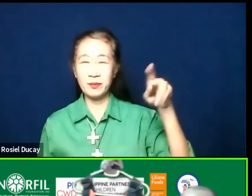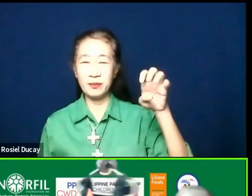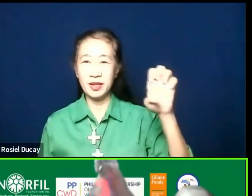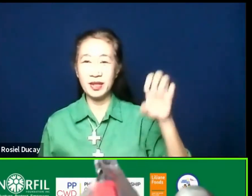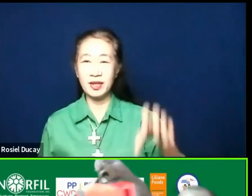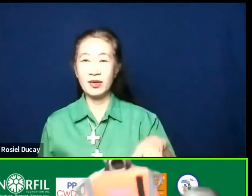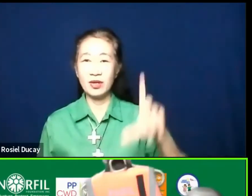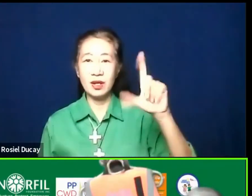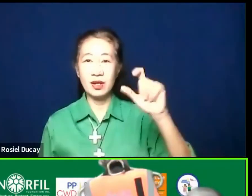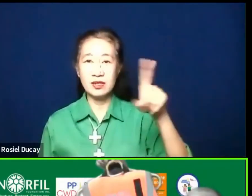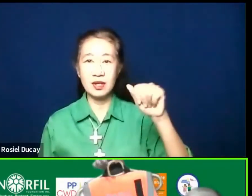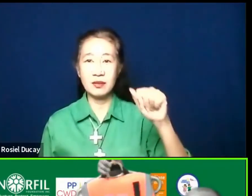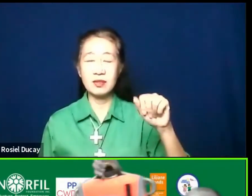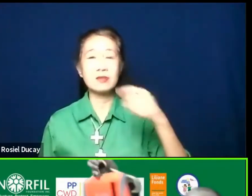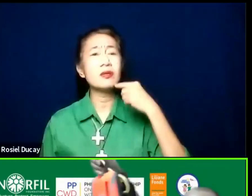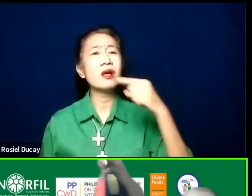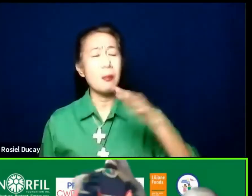Paki-mine na lang po. Okay?